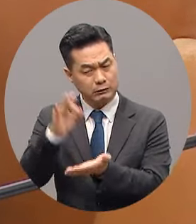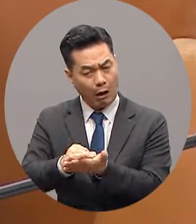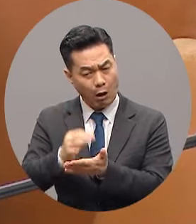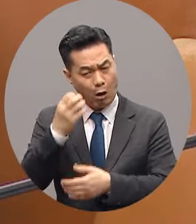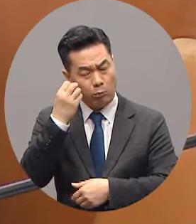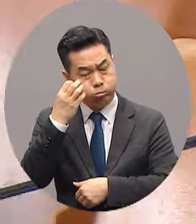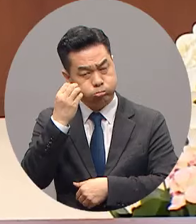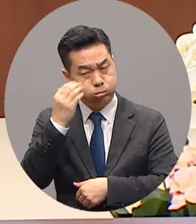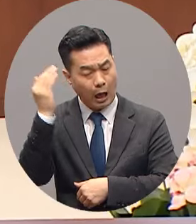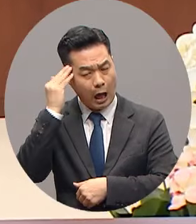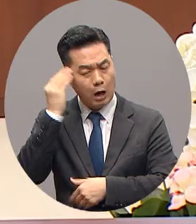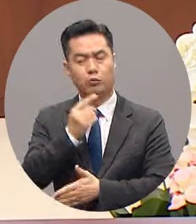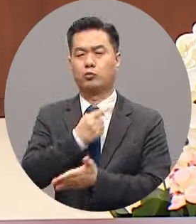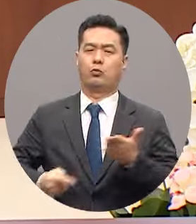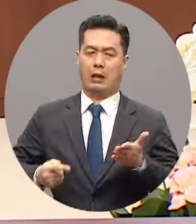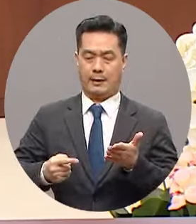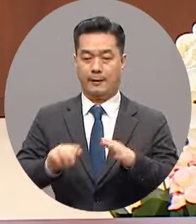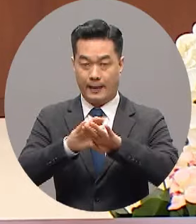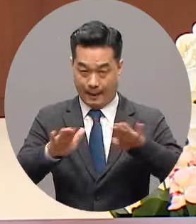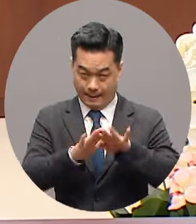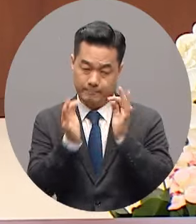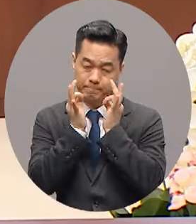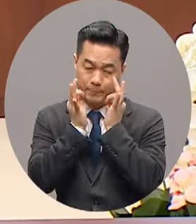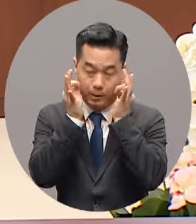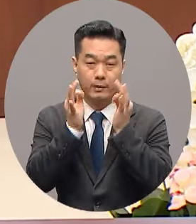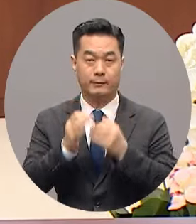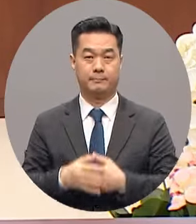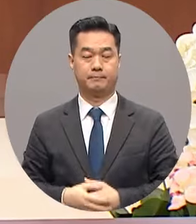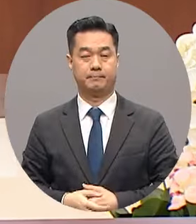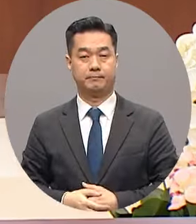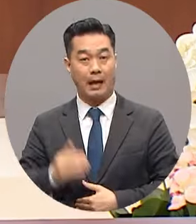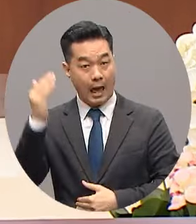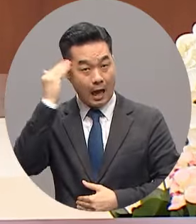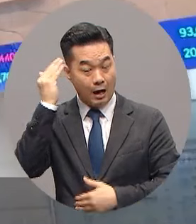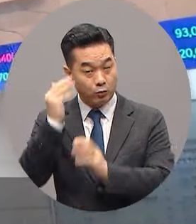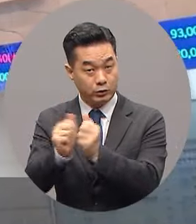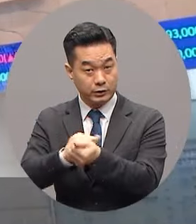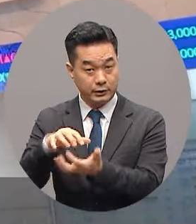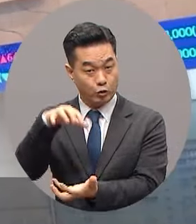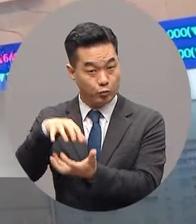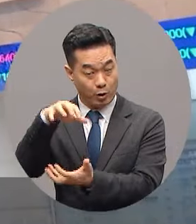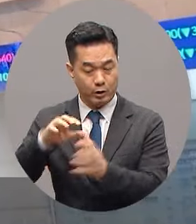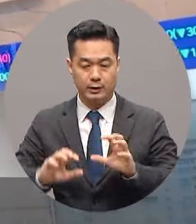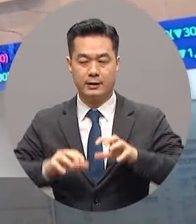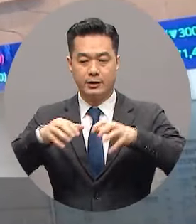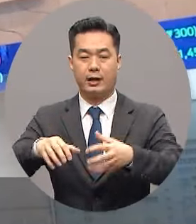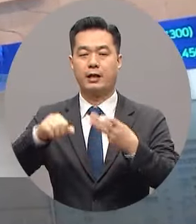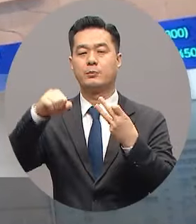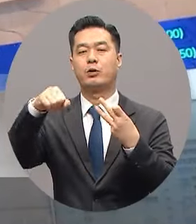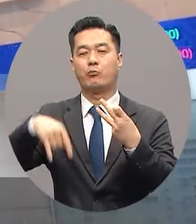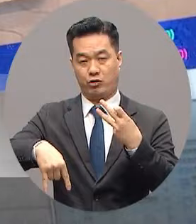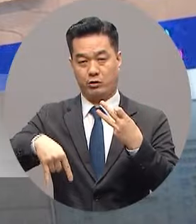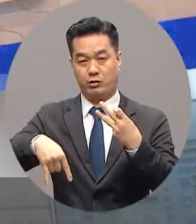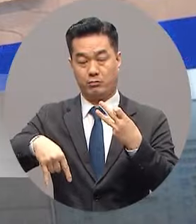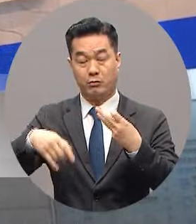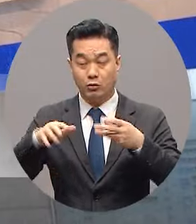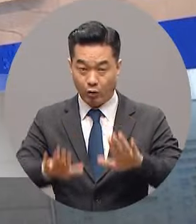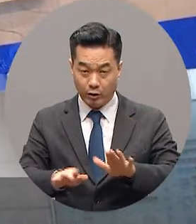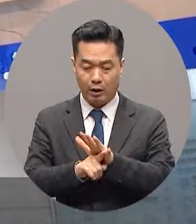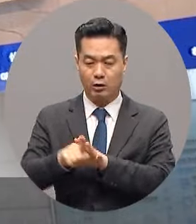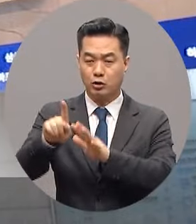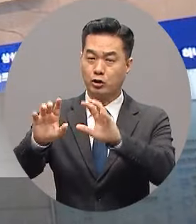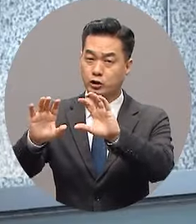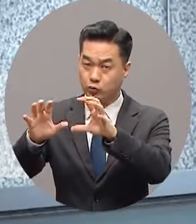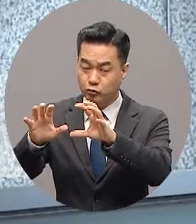코리아 디스카운트를 해결할 것으로 기대하고 있습니다. 한국 증시 규모는 세계 13위까지 성장했지만 선진국뿐